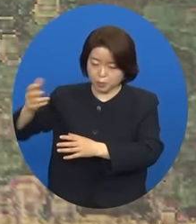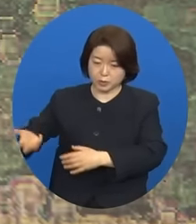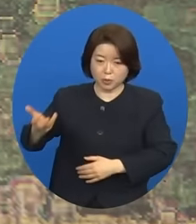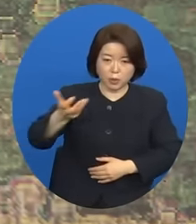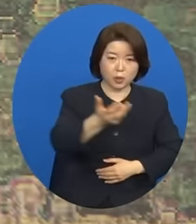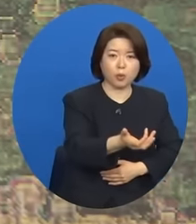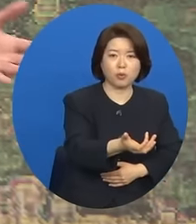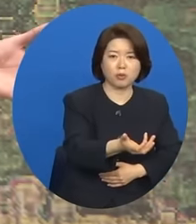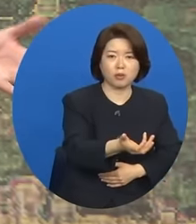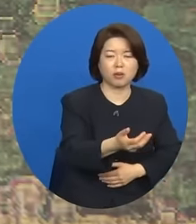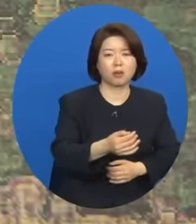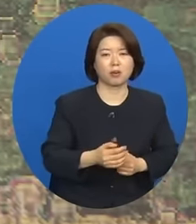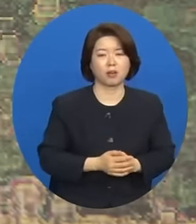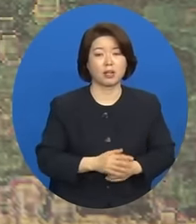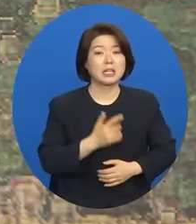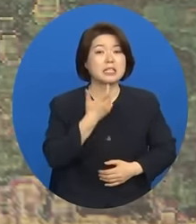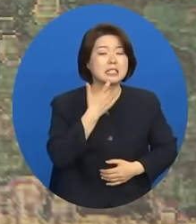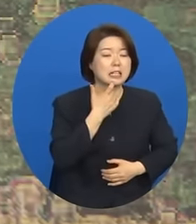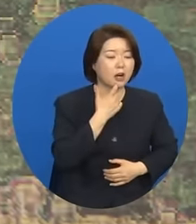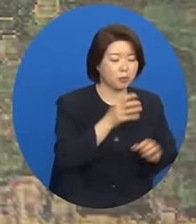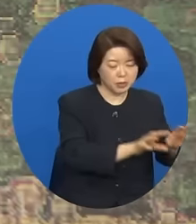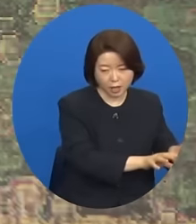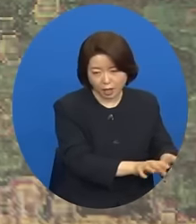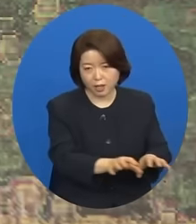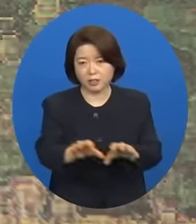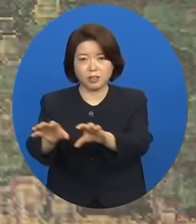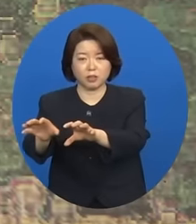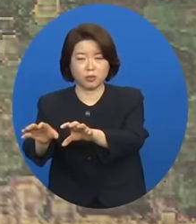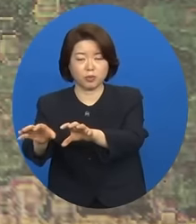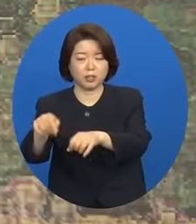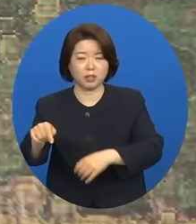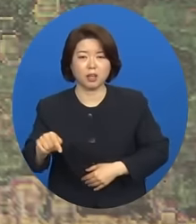야곱이요 다 데리고 나온다는 게 20년 세월이 여러분 짧은 세월이